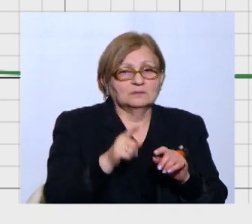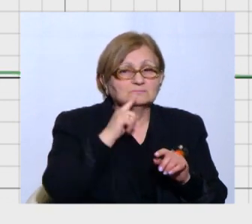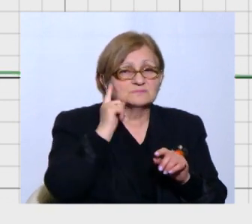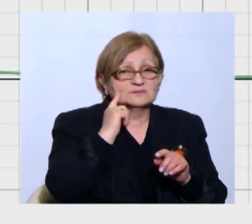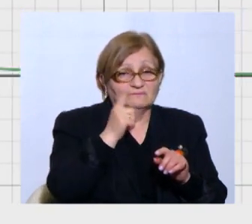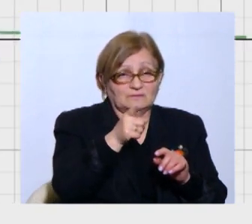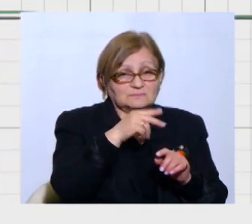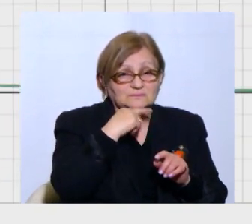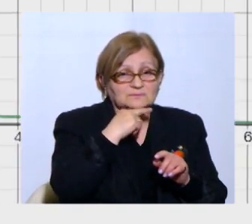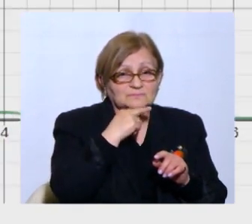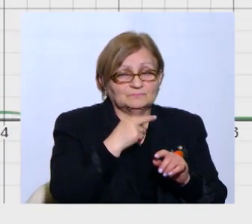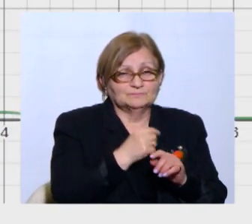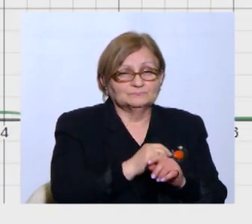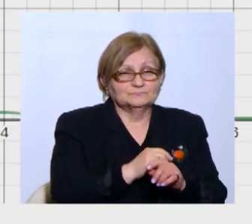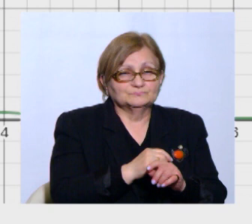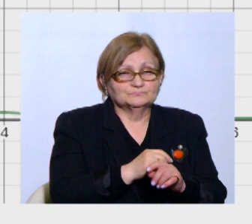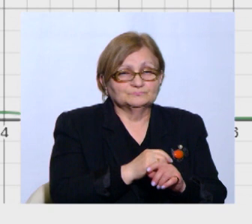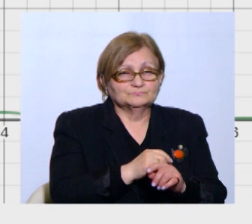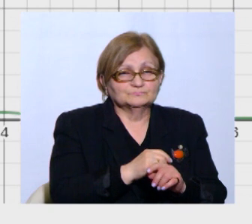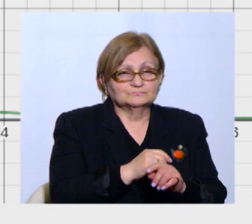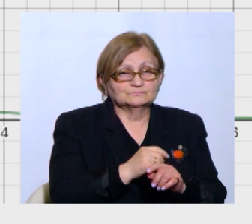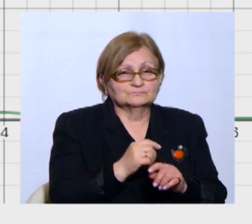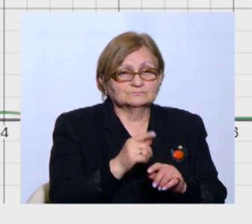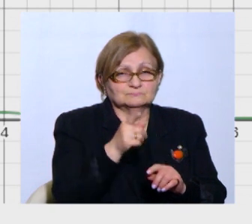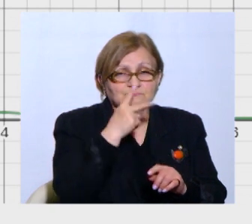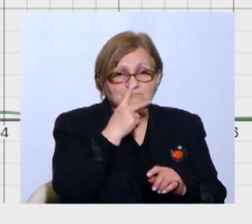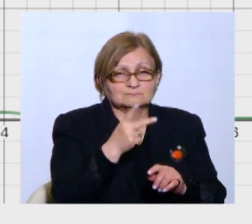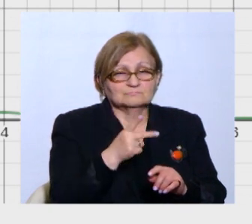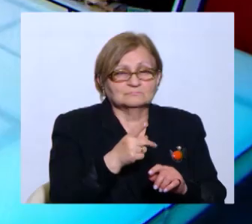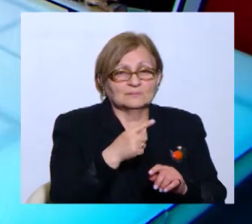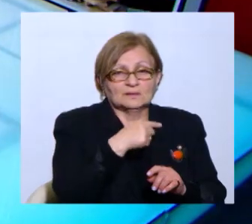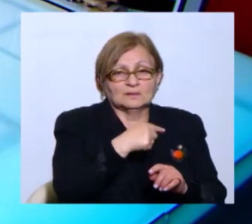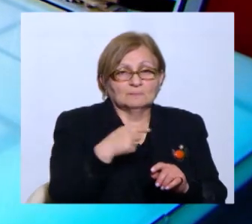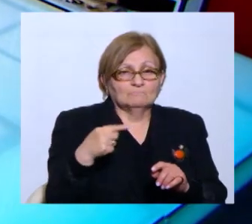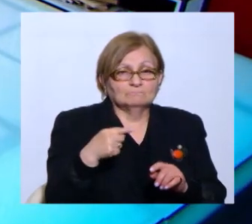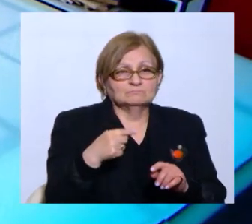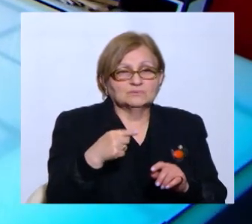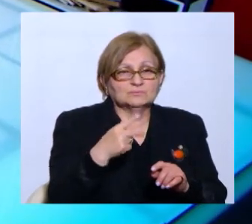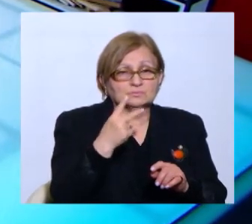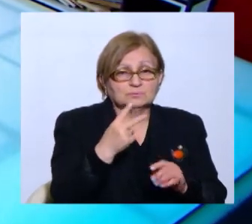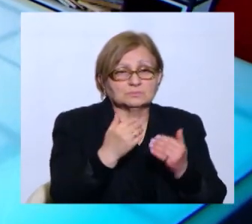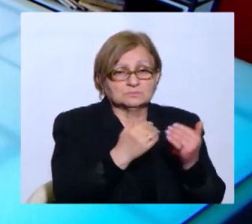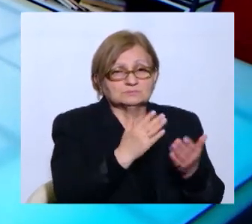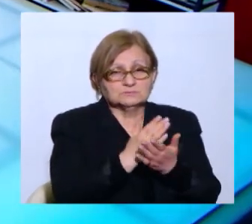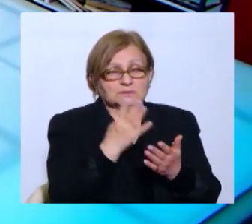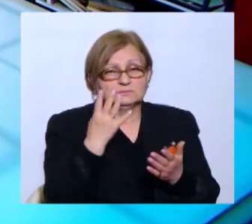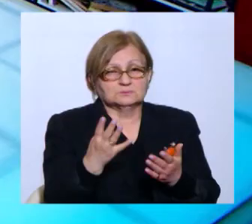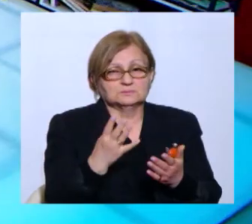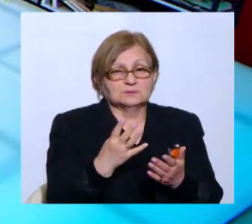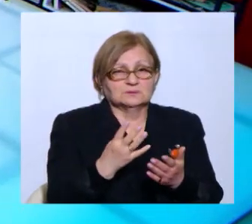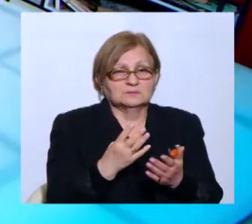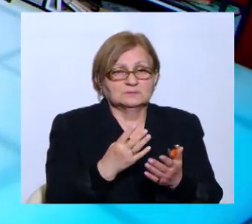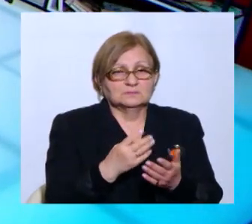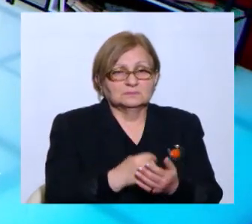მწვანე, ძალიან ჯერ აქვს დიდი მნიშვნელობა. აი, დავუშვათ. აი, ნახეთ, მინუს 2-ისთვის არის 4 ზუსტად, აი ეს წერტილი.